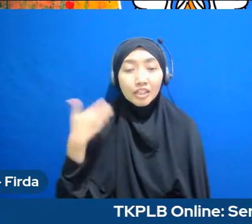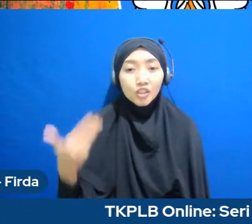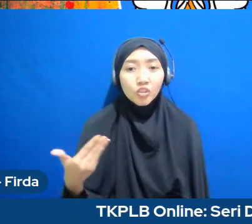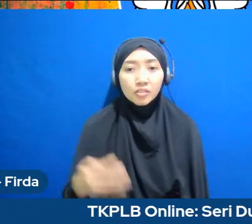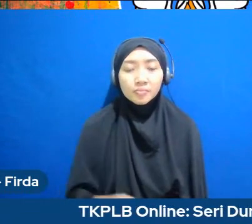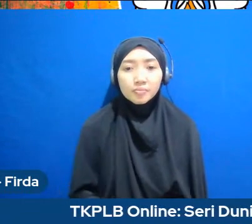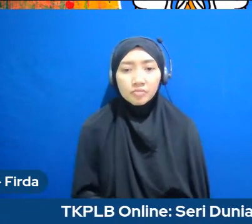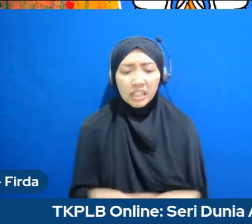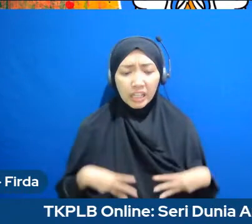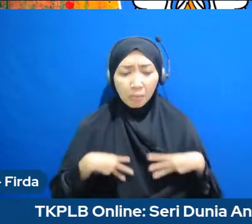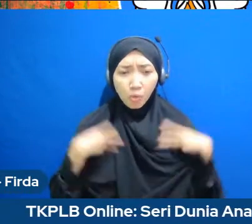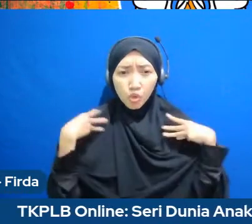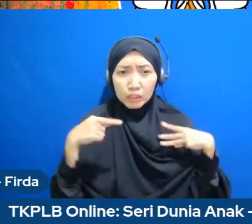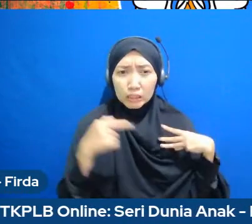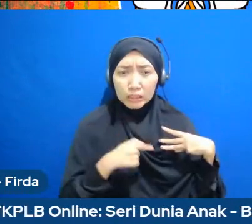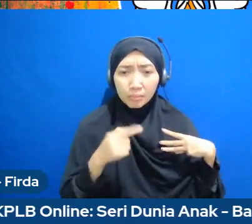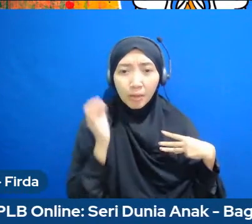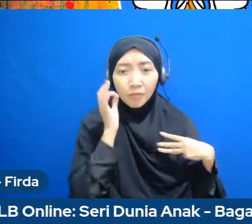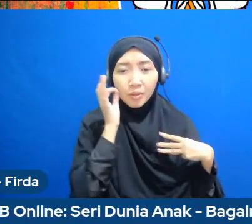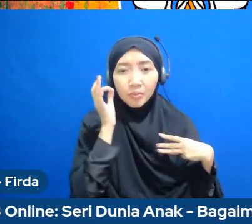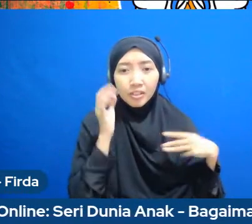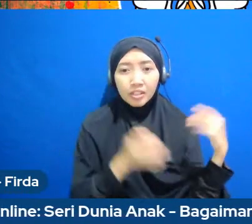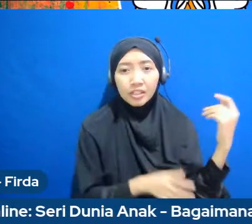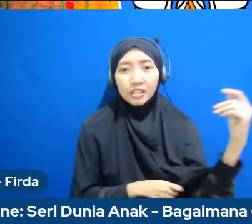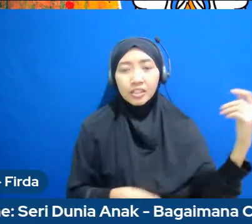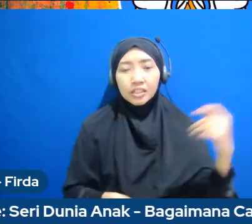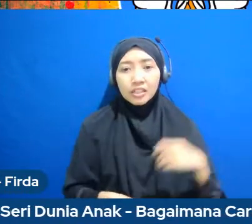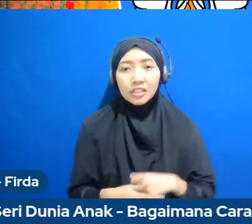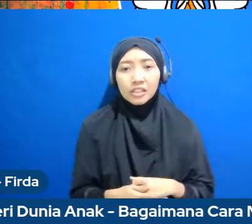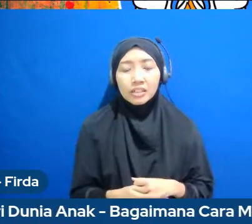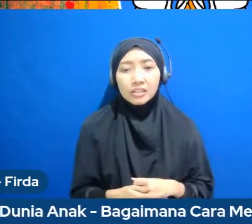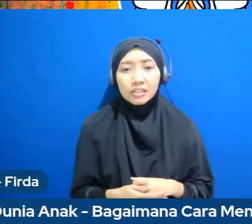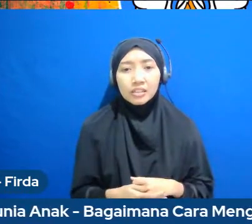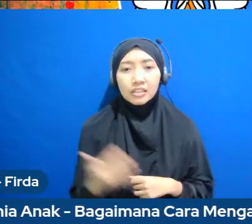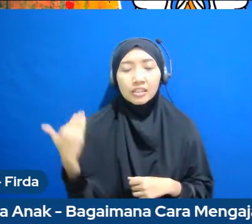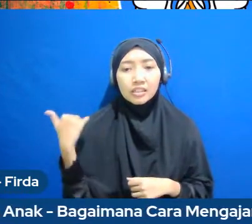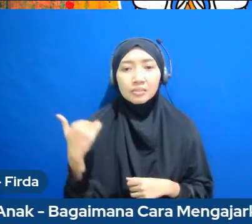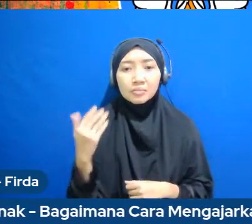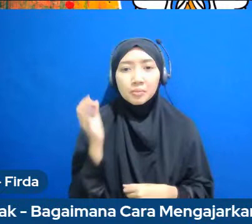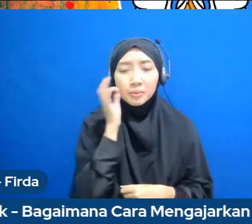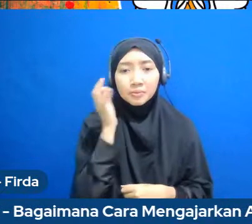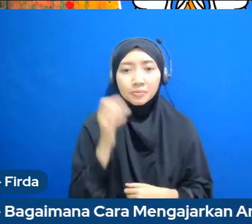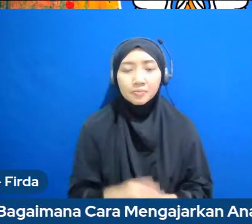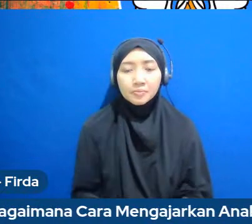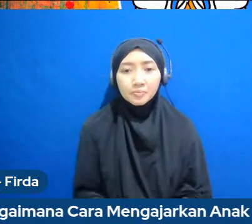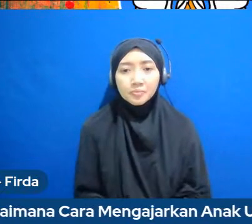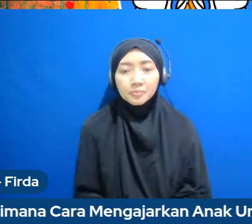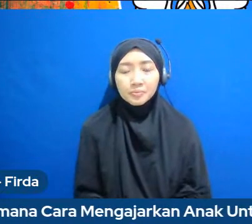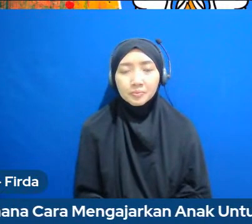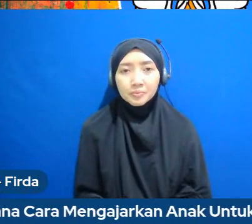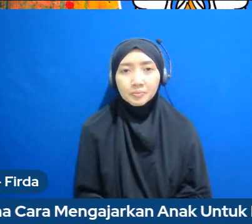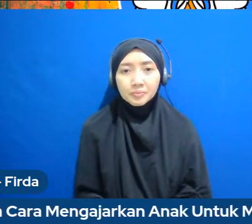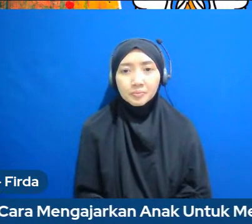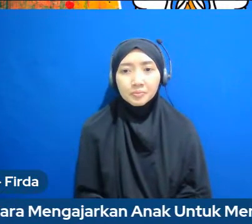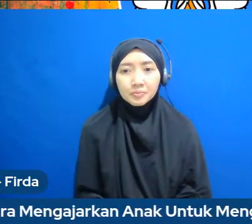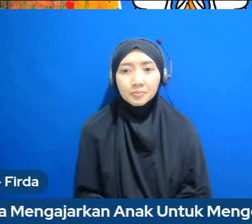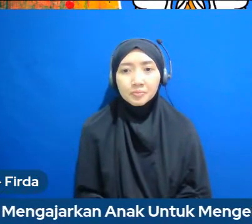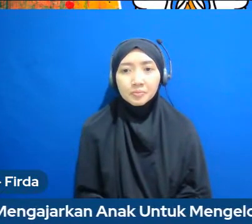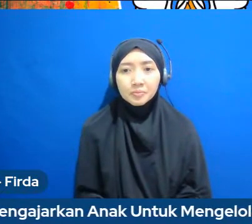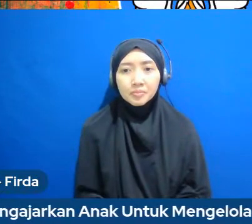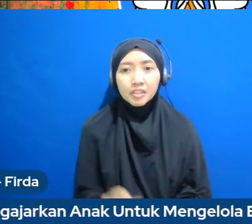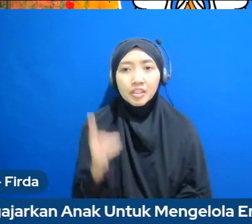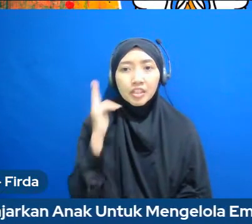itu kadang, oh maaf, ini ada tadi uruk. Nih, Ibu